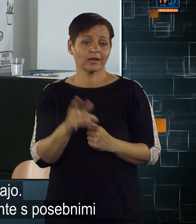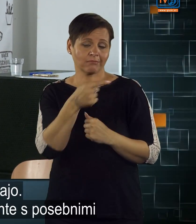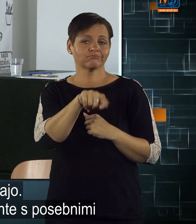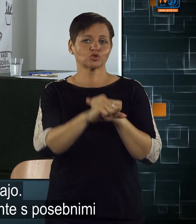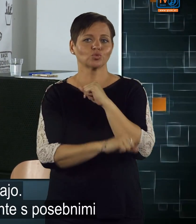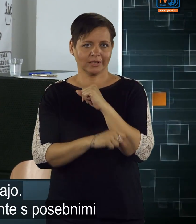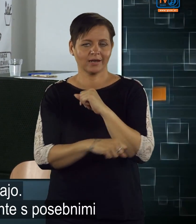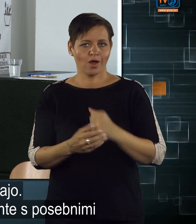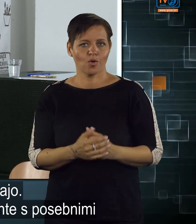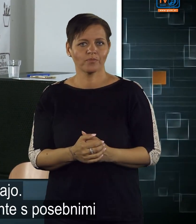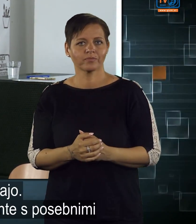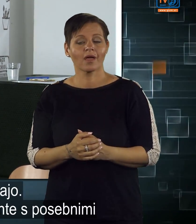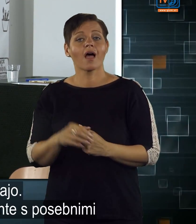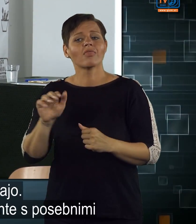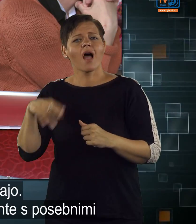študirajo.